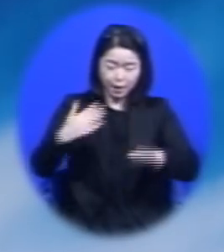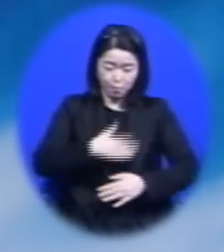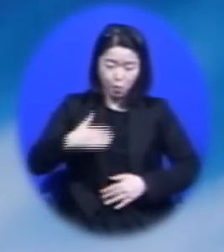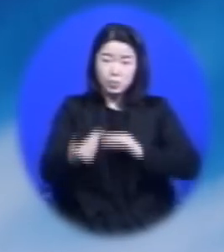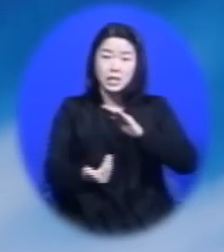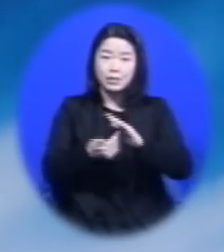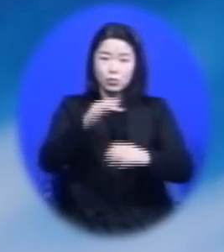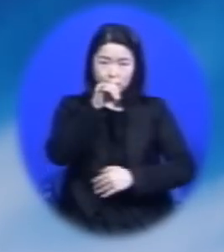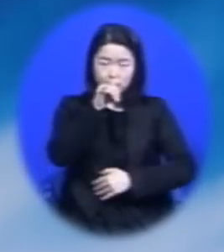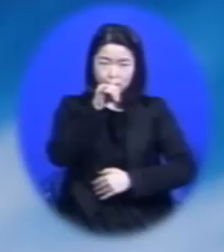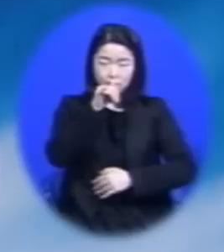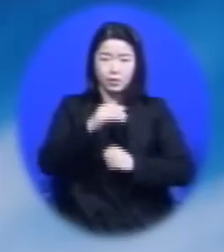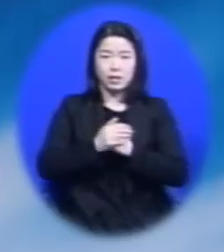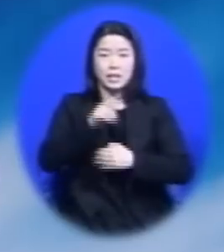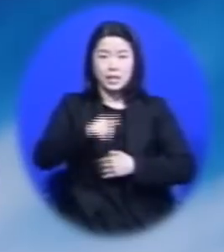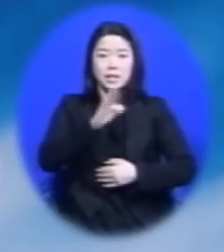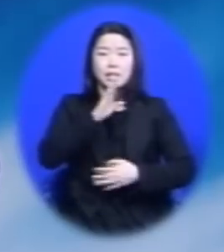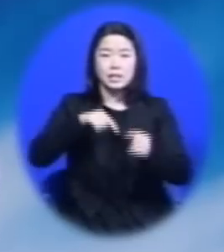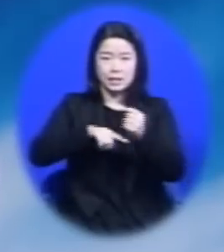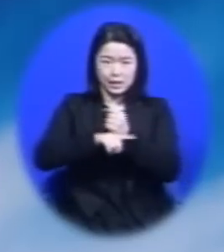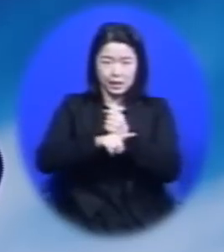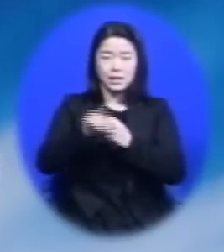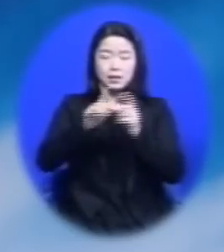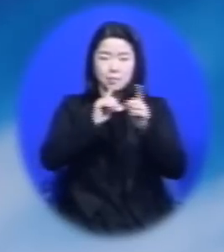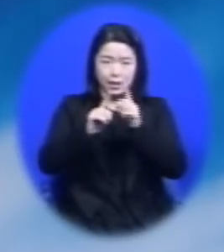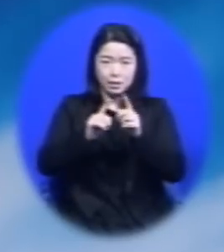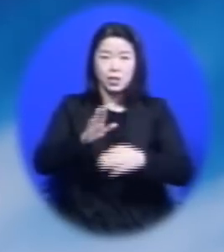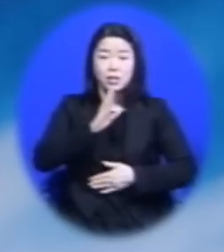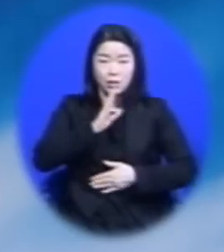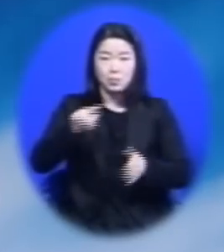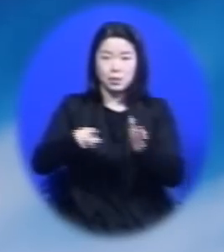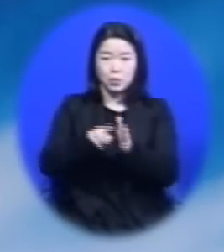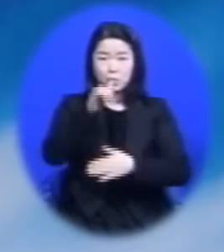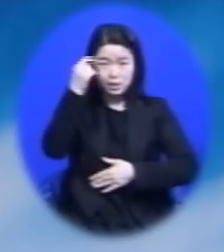지체 여러분이 진리를이 말씀을 정말